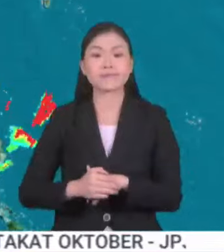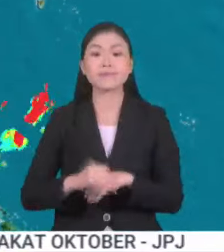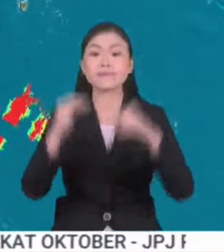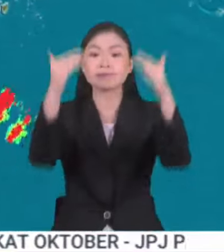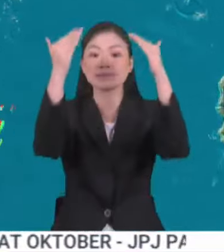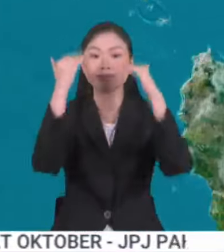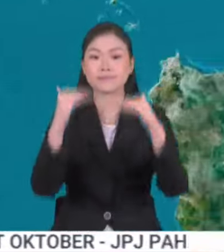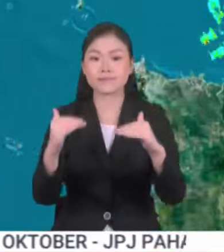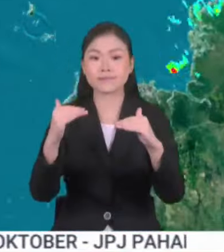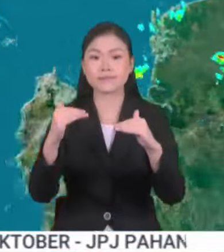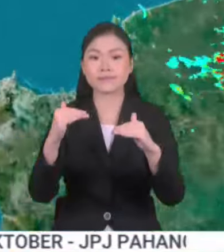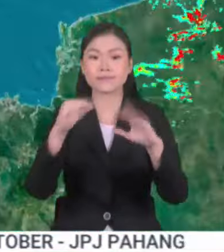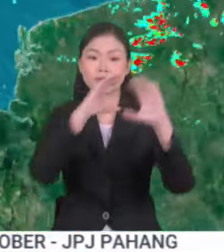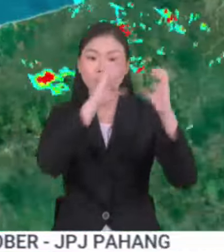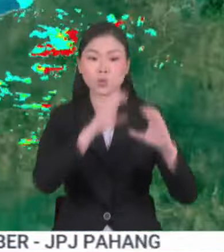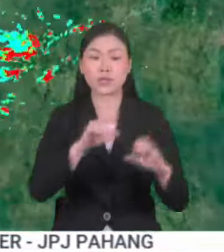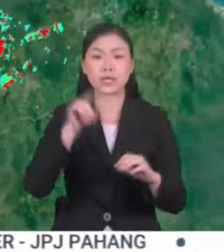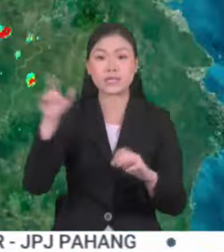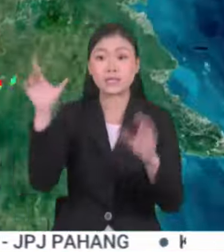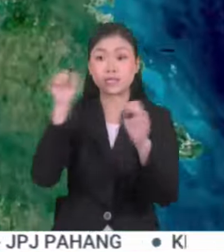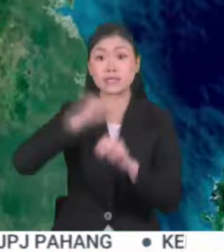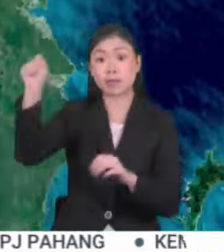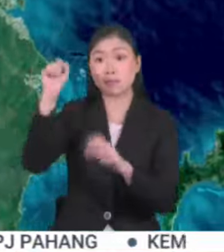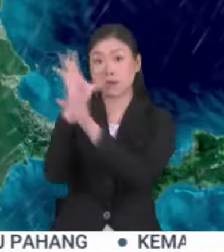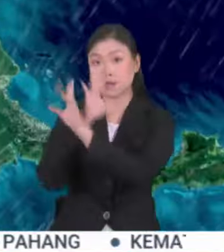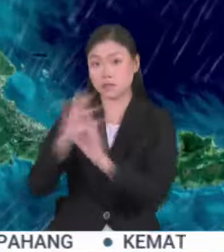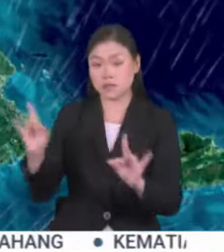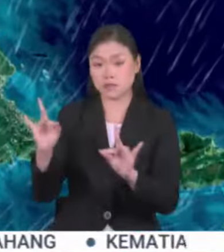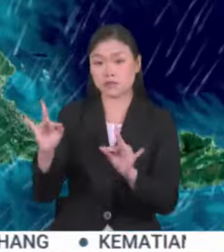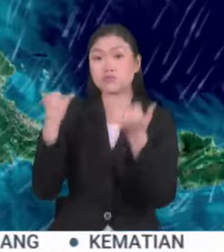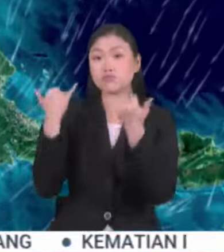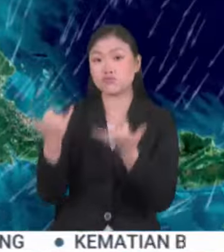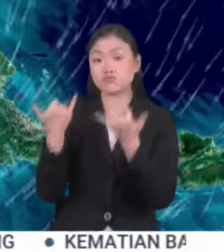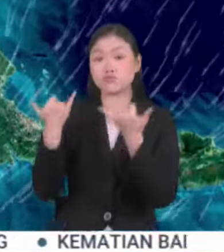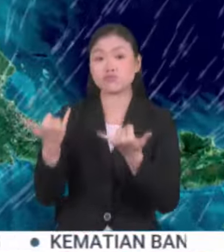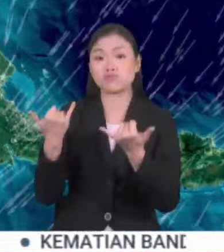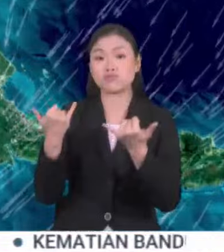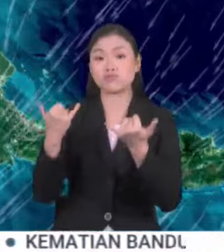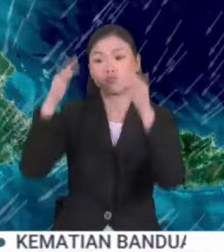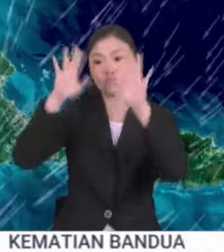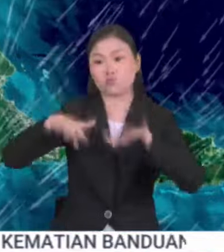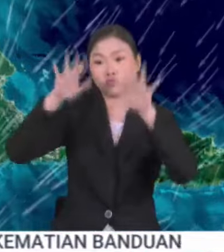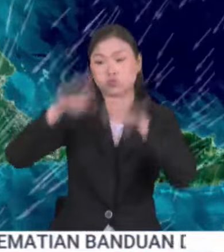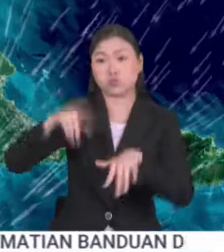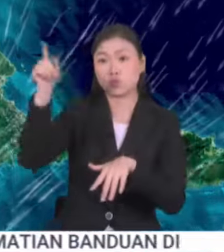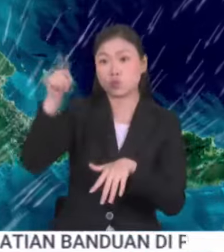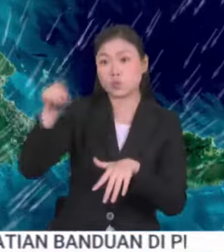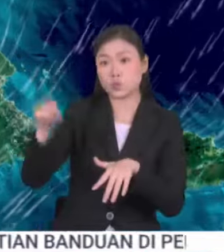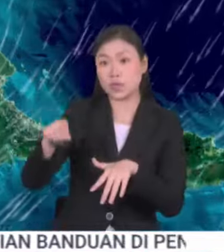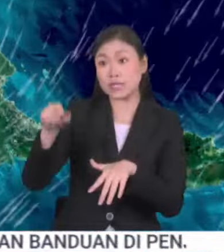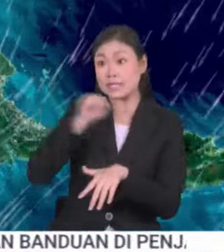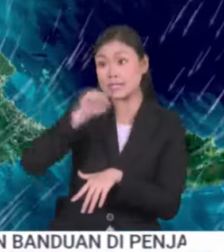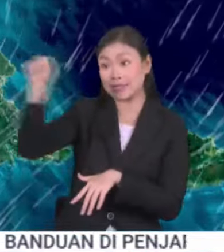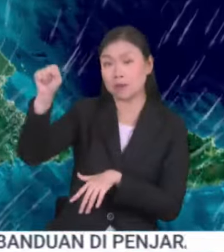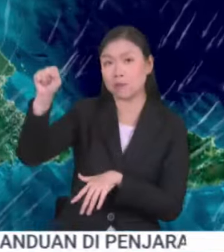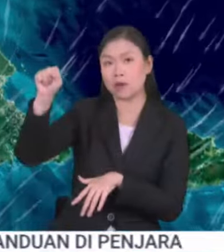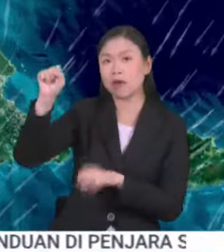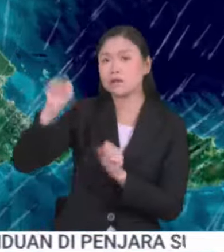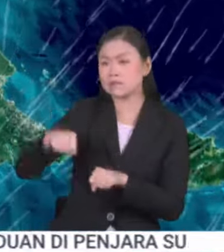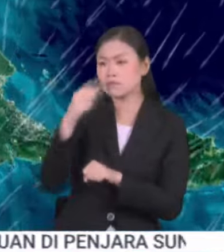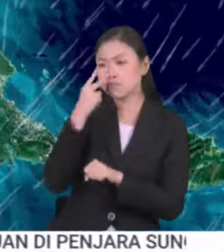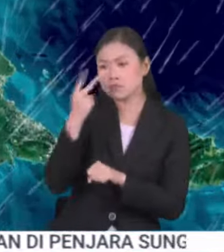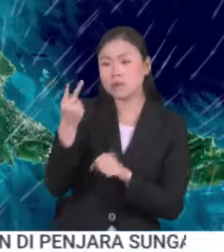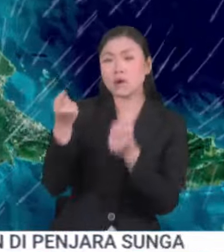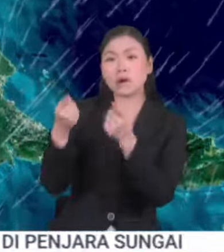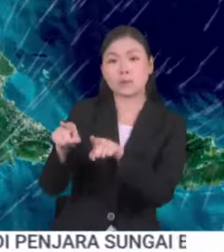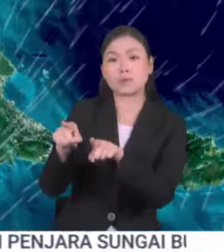kepada paparan cuaca semasa di Sabah dan Sarawak. Pada waktu ini, keadaan hujan beserta ribut petir di Sabah dapat diperhatikan